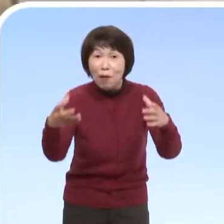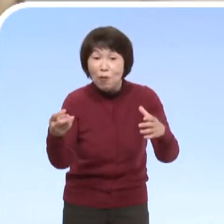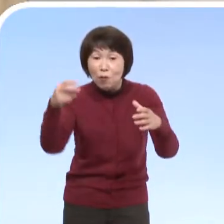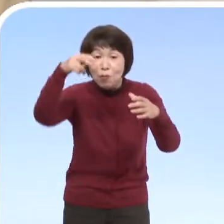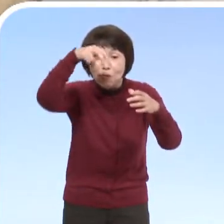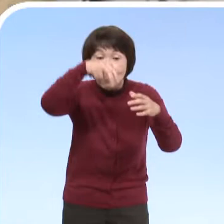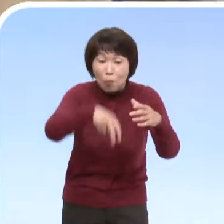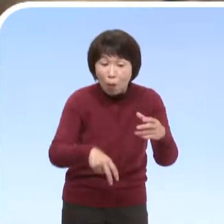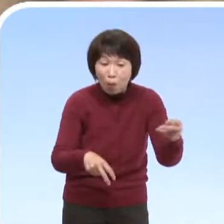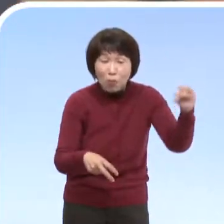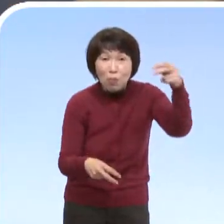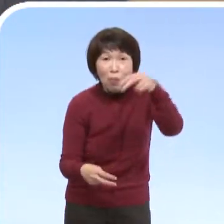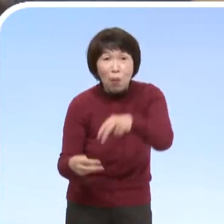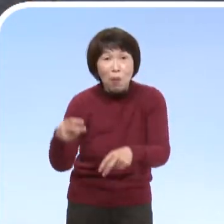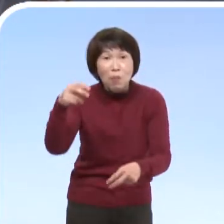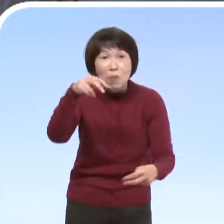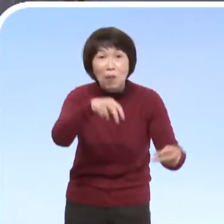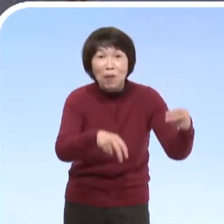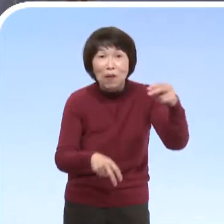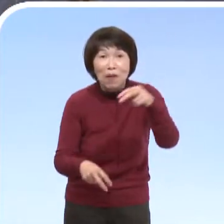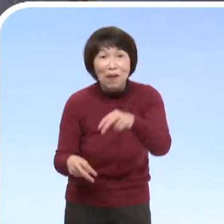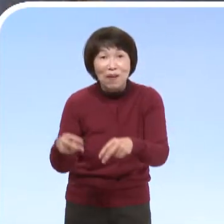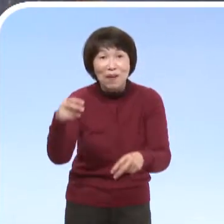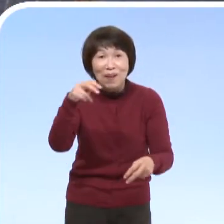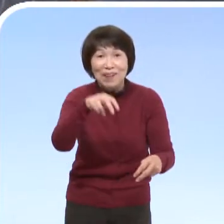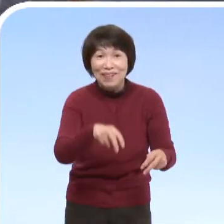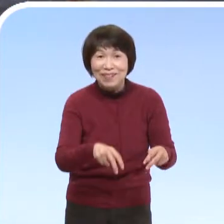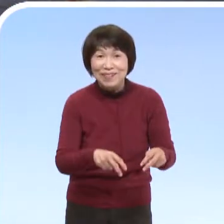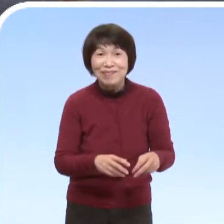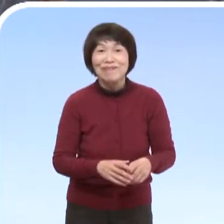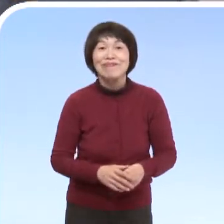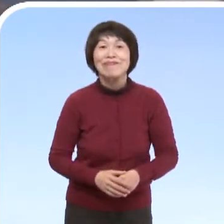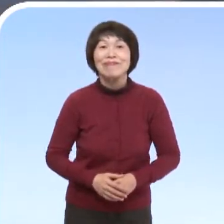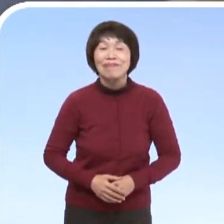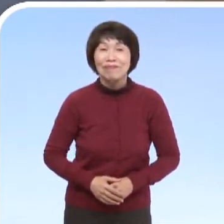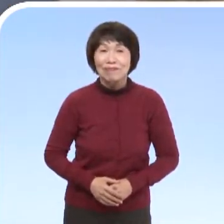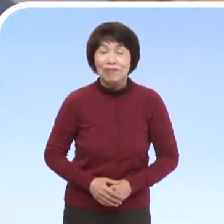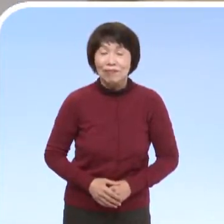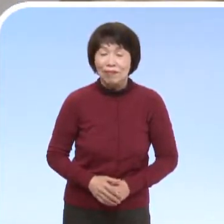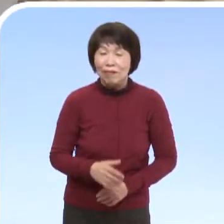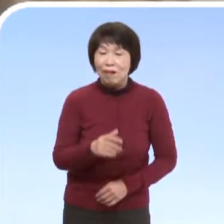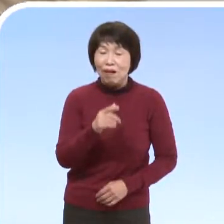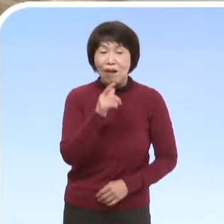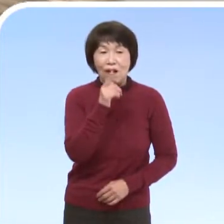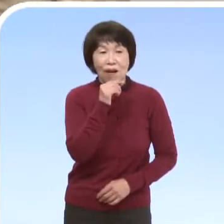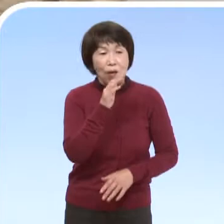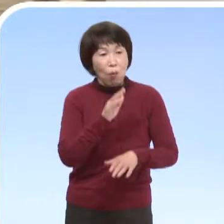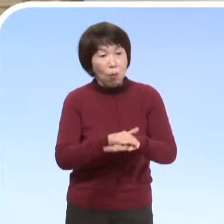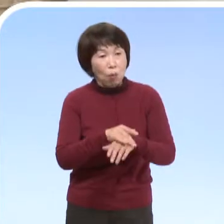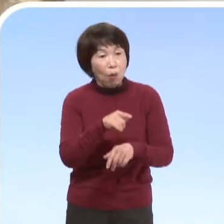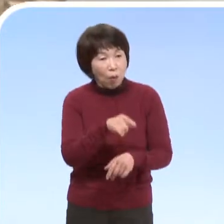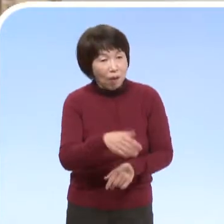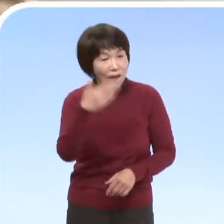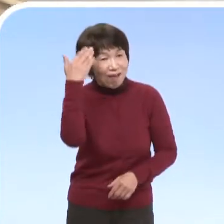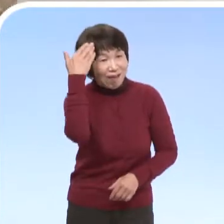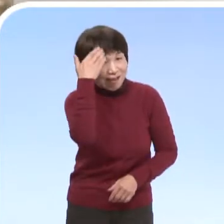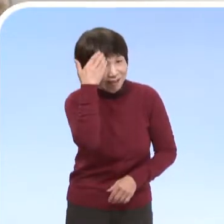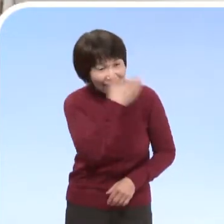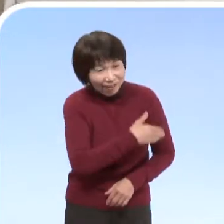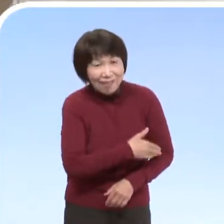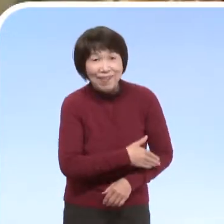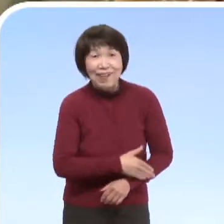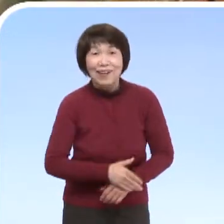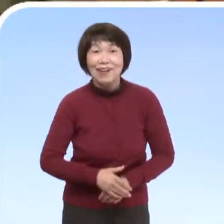ここに入ってしまって、もう入ってしまったらもう出られな い, い 次から次入ってくるわけですか。 そういうことです。 いやカゴ漁ってこうやって取ってはるんです